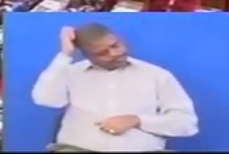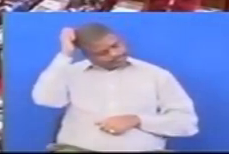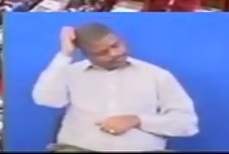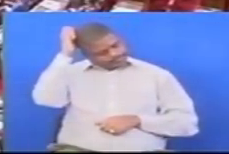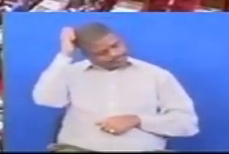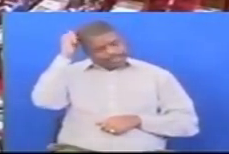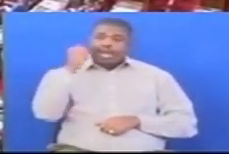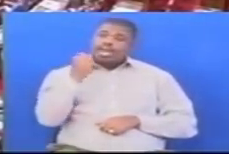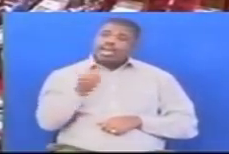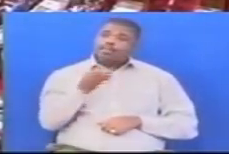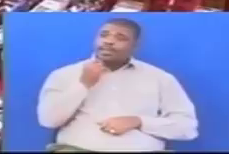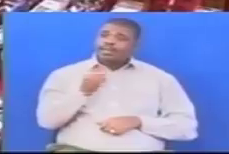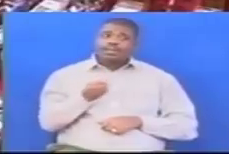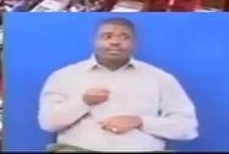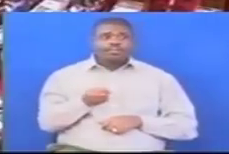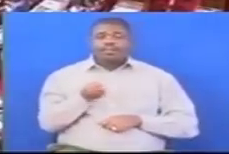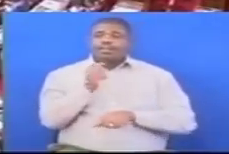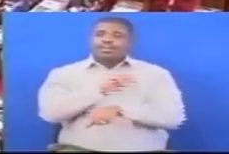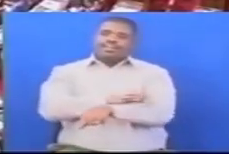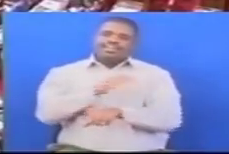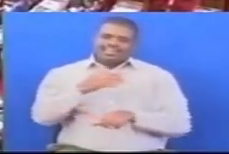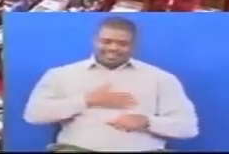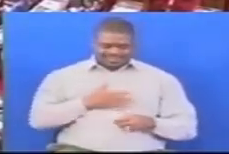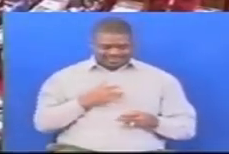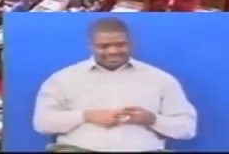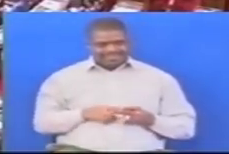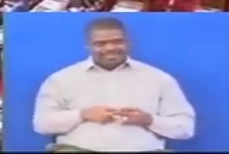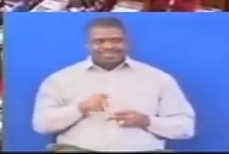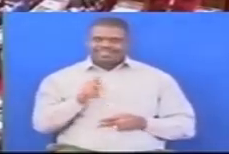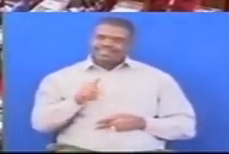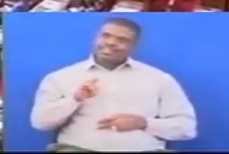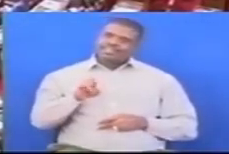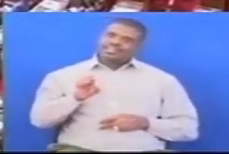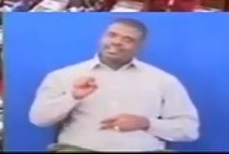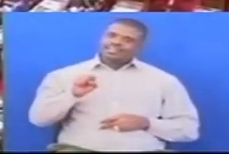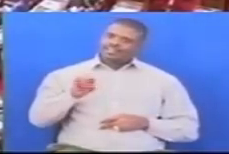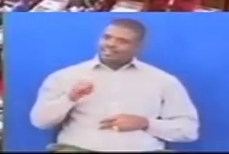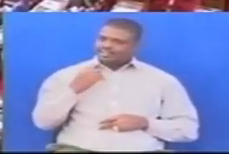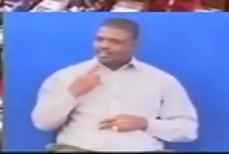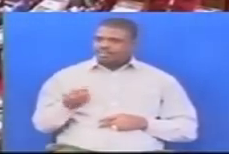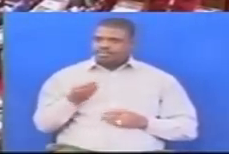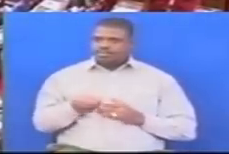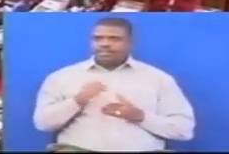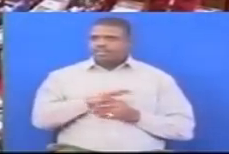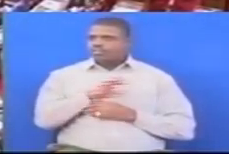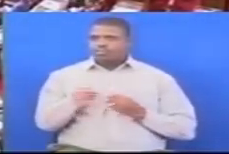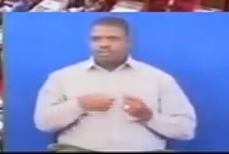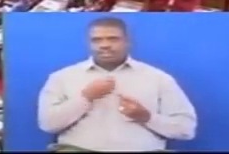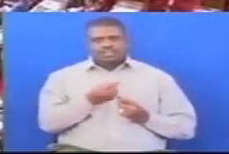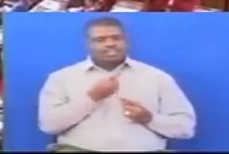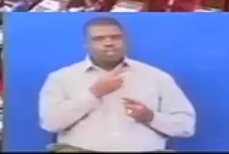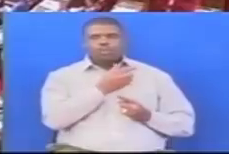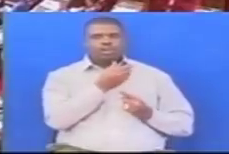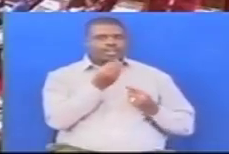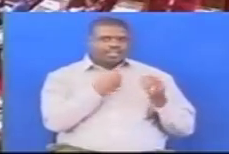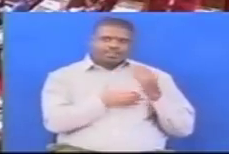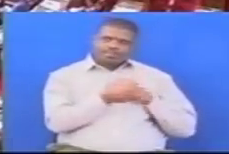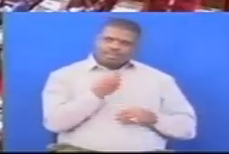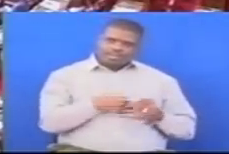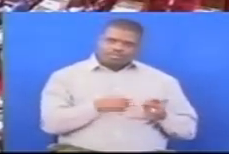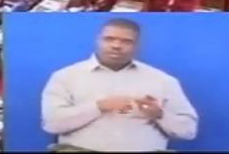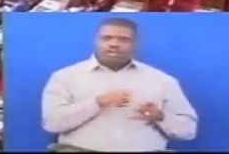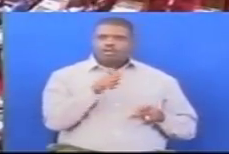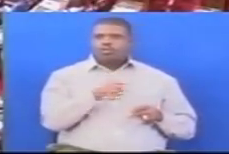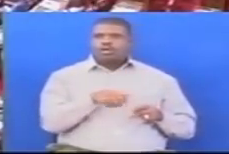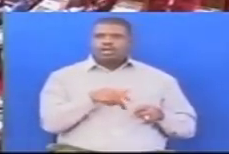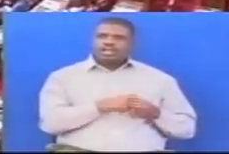kumpa taarifa mheshimiwa mjombangu kesi pale. Anasema kwamba fedha zote hizo anazozitaja zimeliwa na